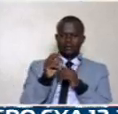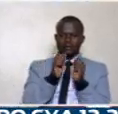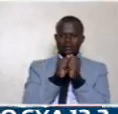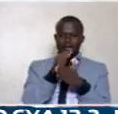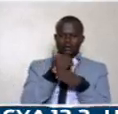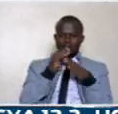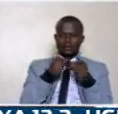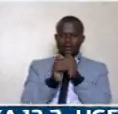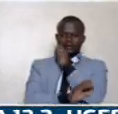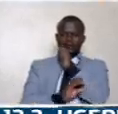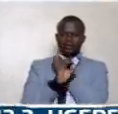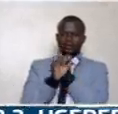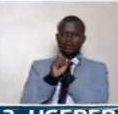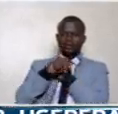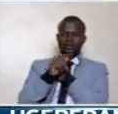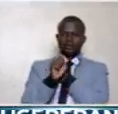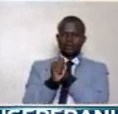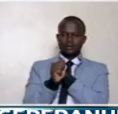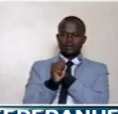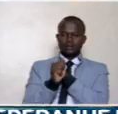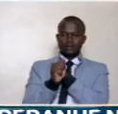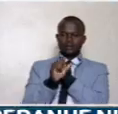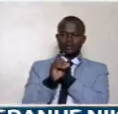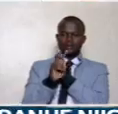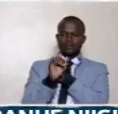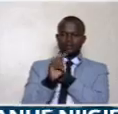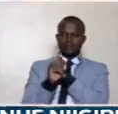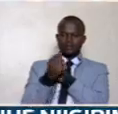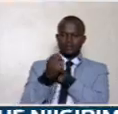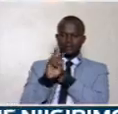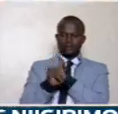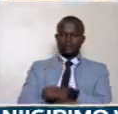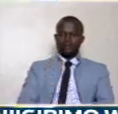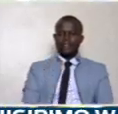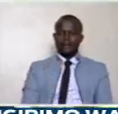w'Ubutegetsi bw'Igihugu Profeseri Shyaka Anastase. Divin Uwayo, Televiziyo y'u Rwanda.